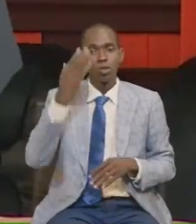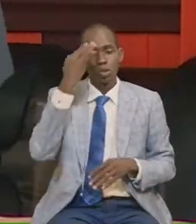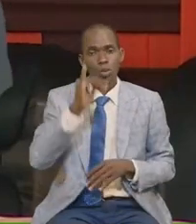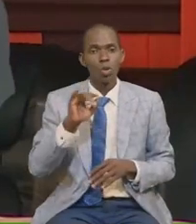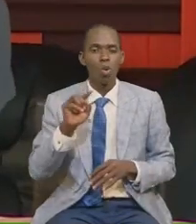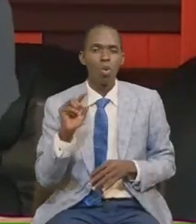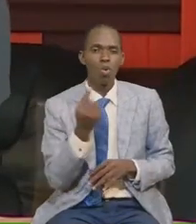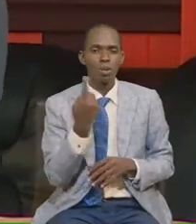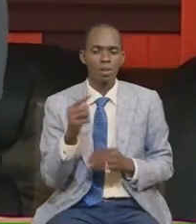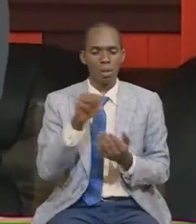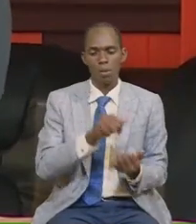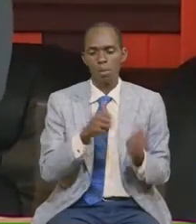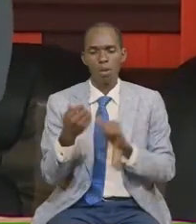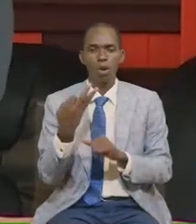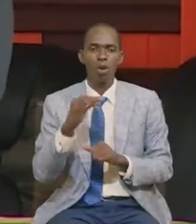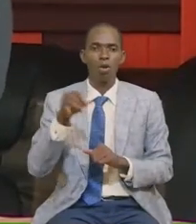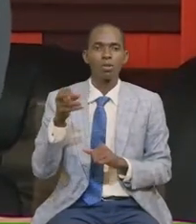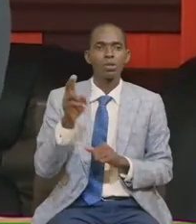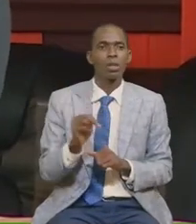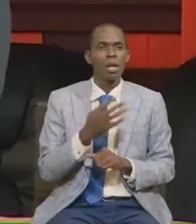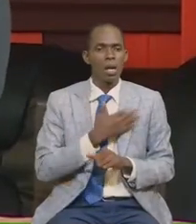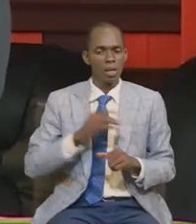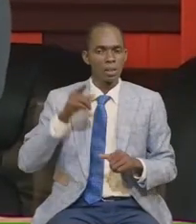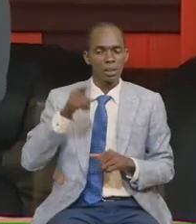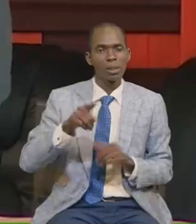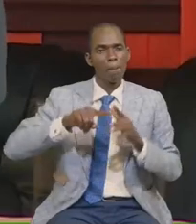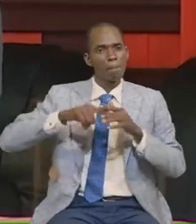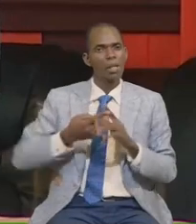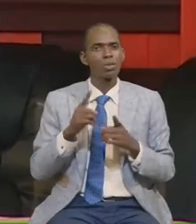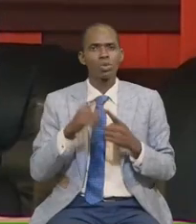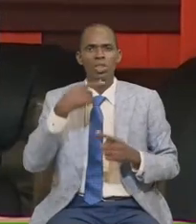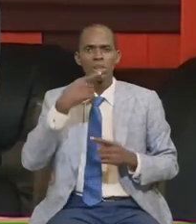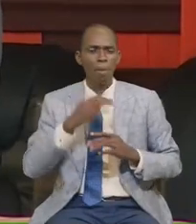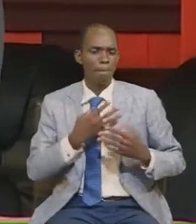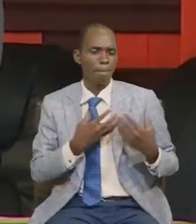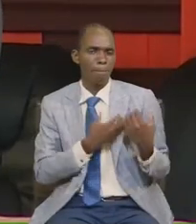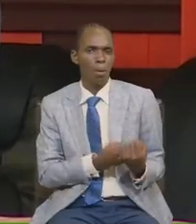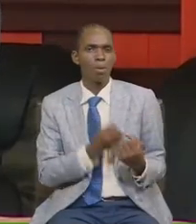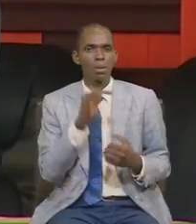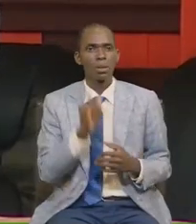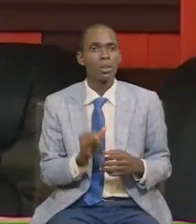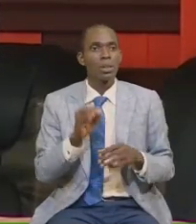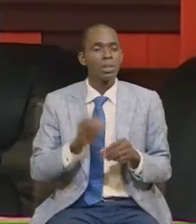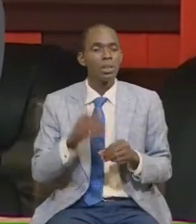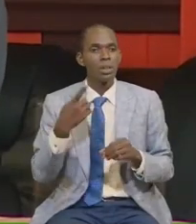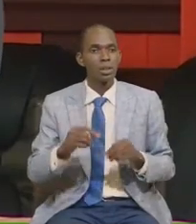à parler librement dans la synagogue. Aquilas et Priscille, l'ayant